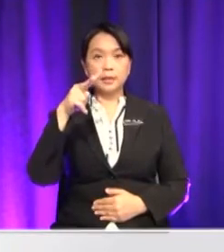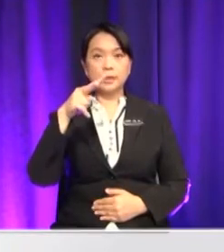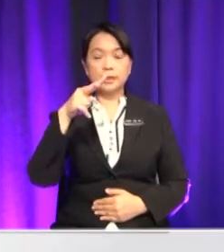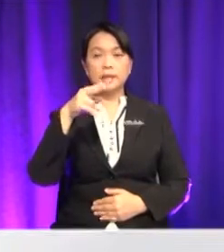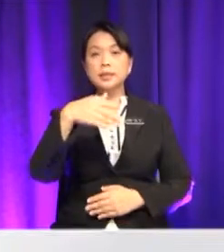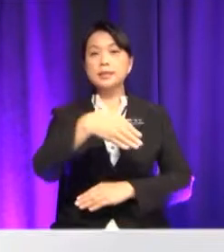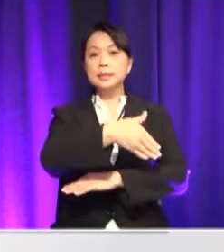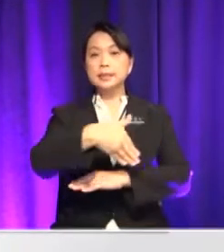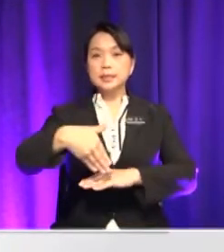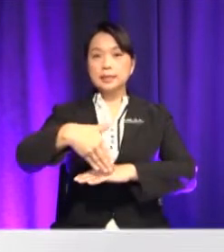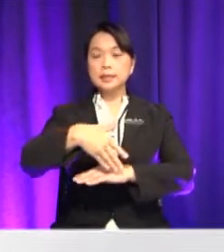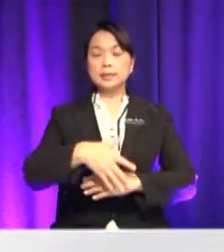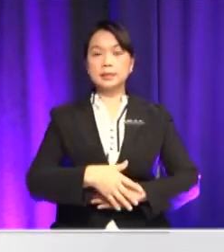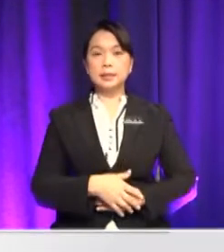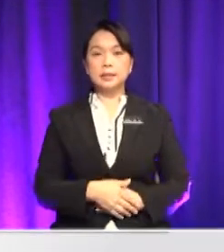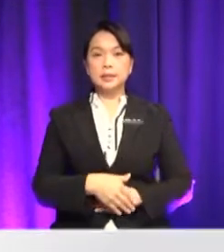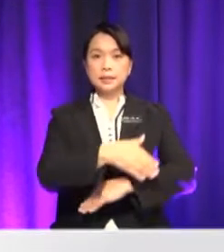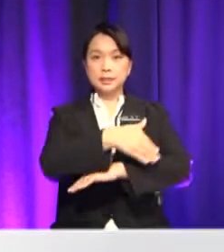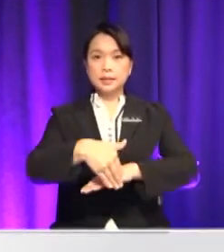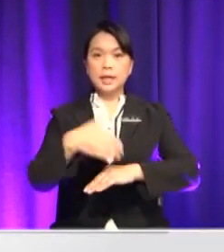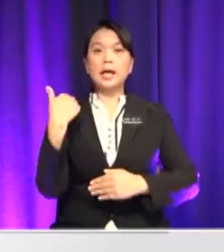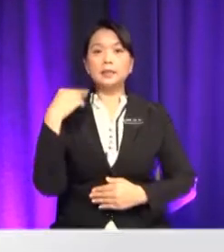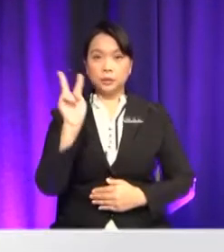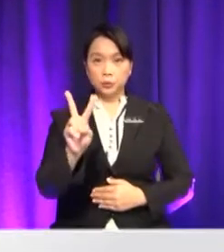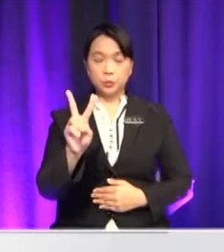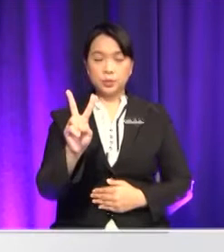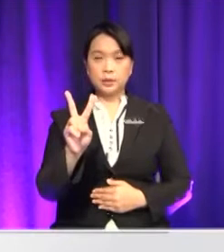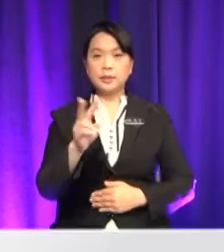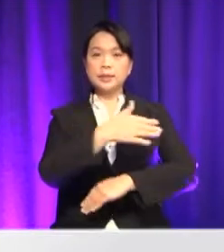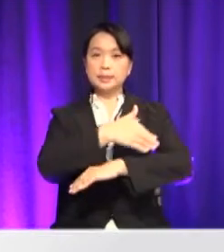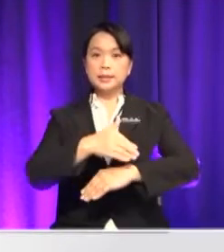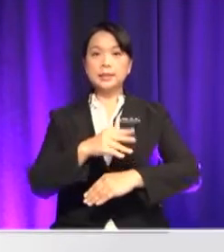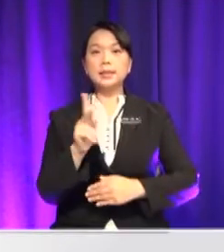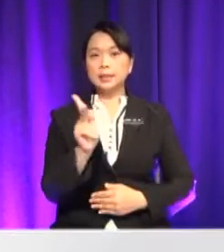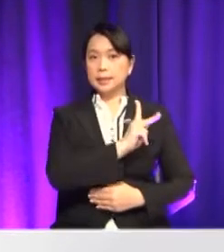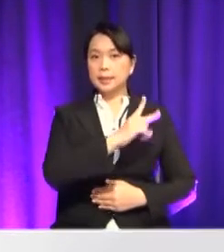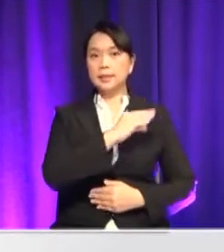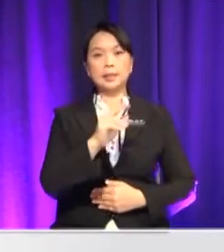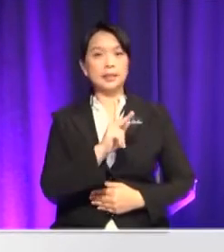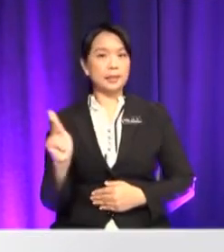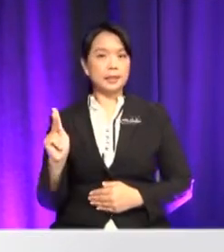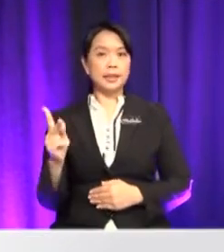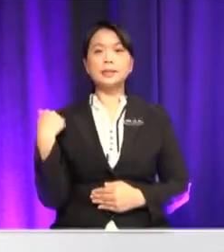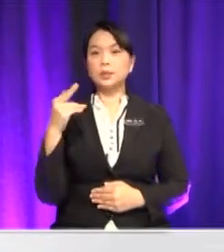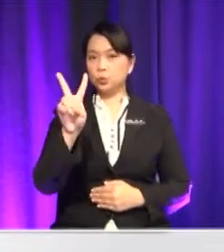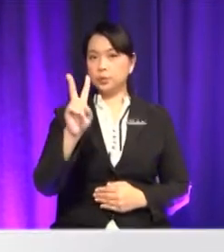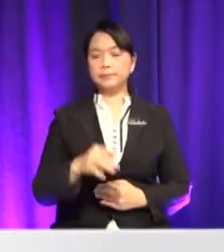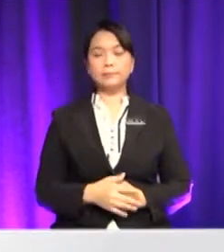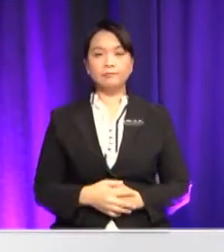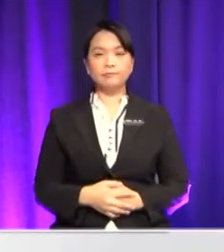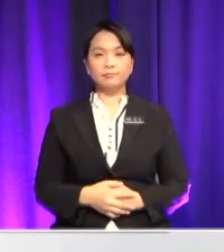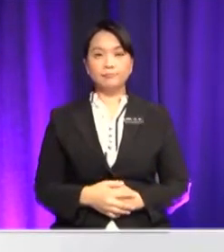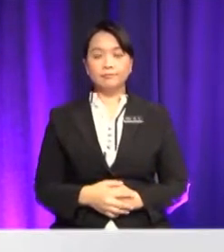Pandangan sisi. Okey. Sisi ada 2. Sisi kiri dan sisi kanan. Okey, betul. Tahniah ya.